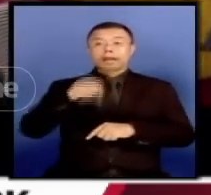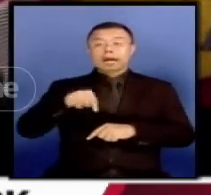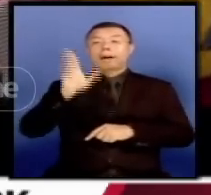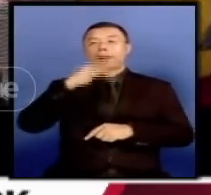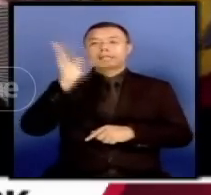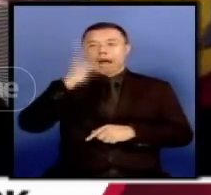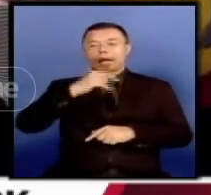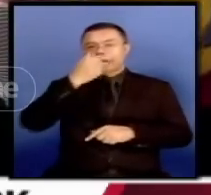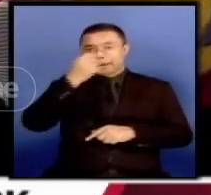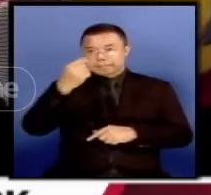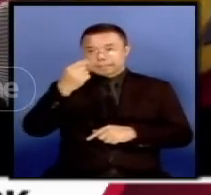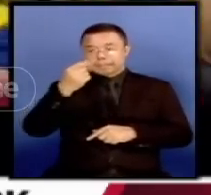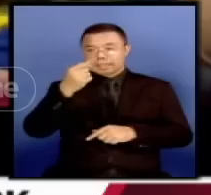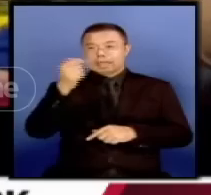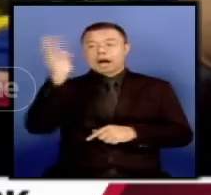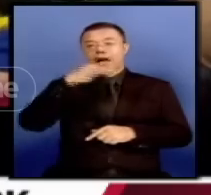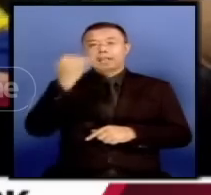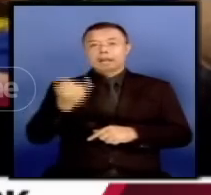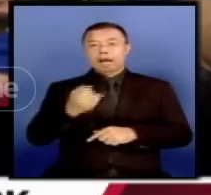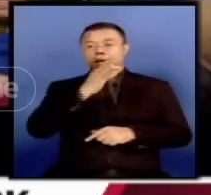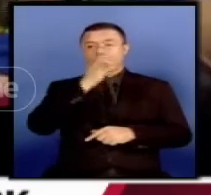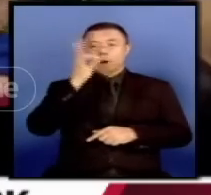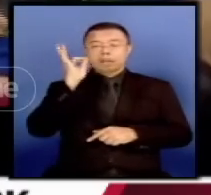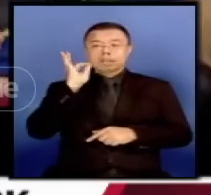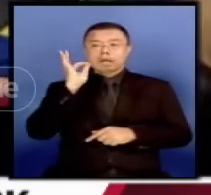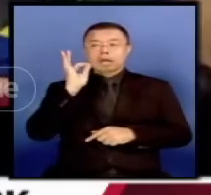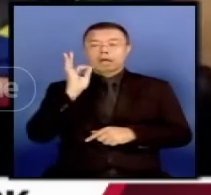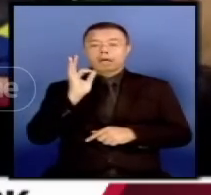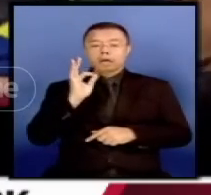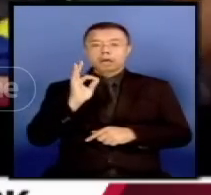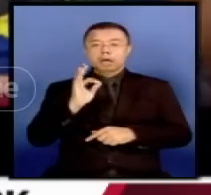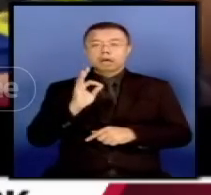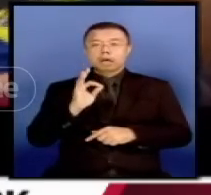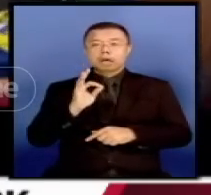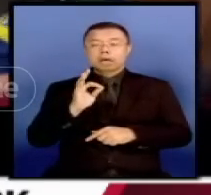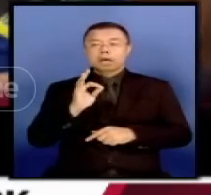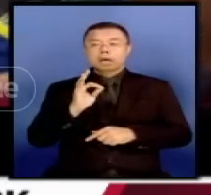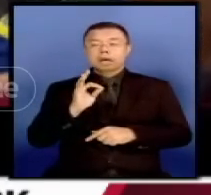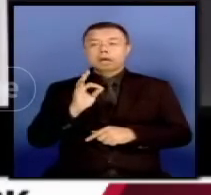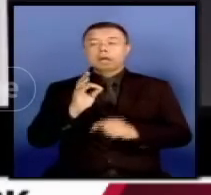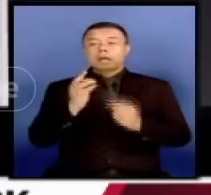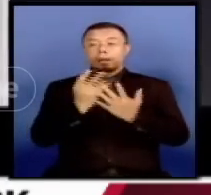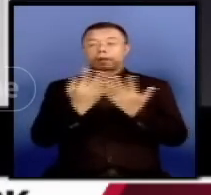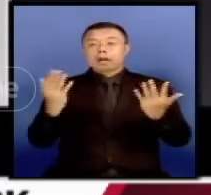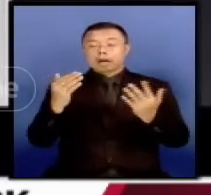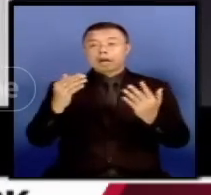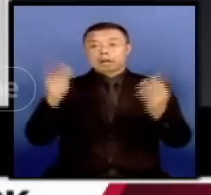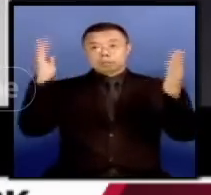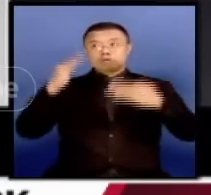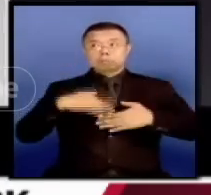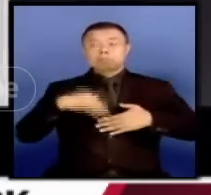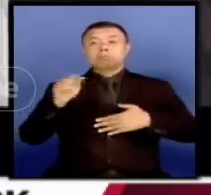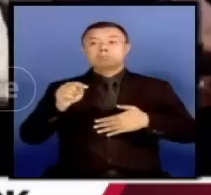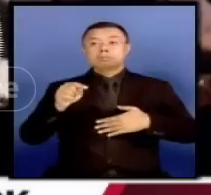hari Kamis, hari terakhir ibadah puasa Ramadan. Dan tentunya untuk umat Islam yang